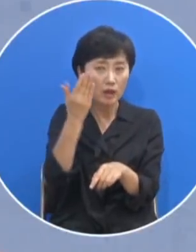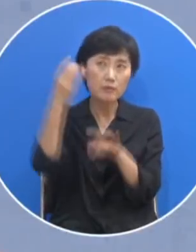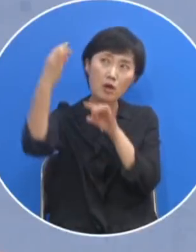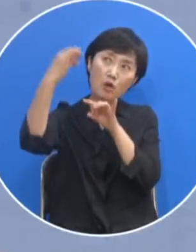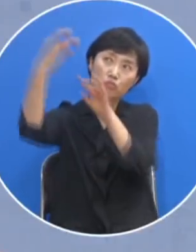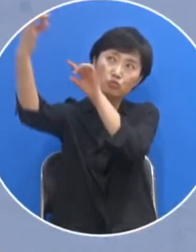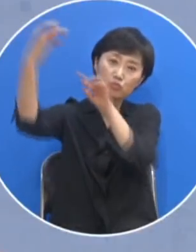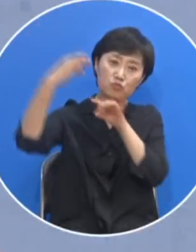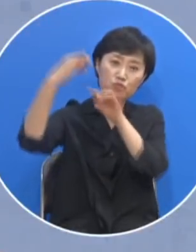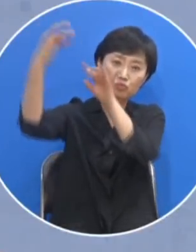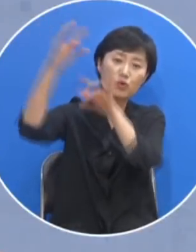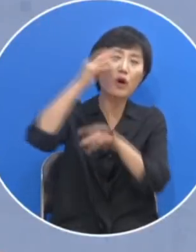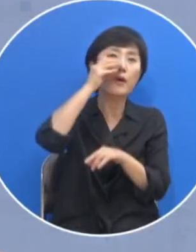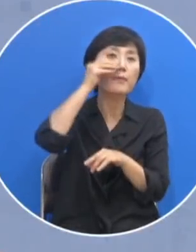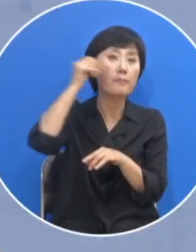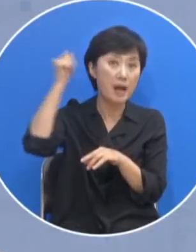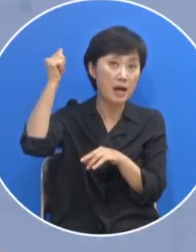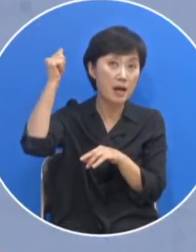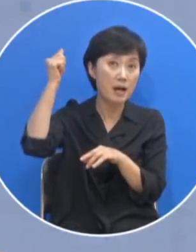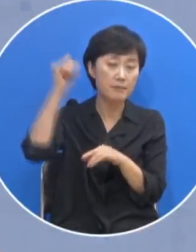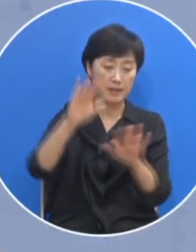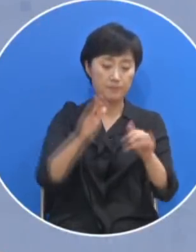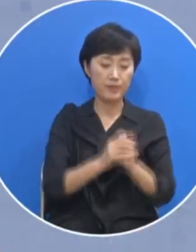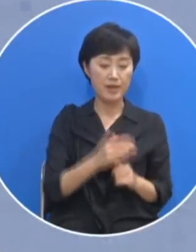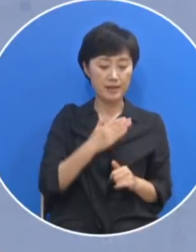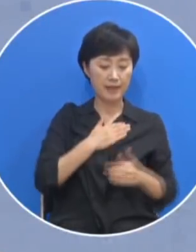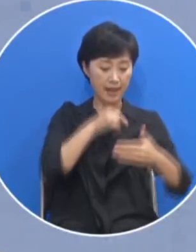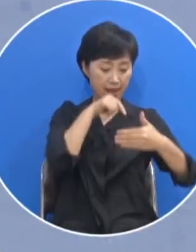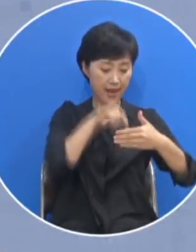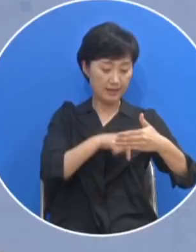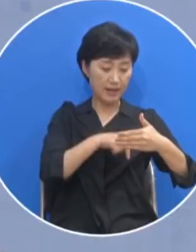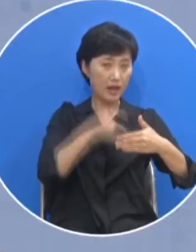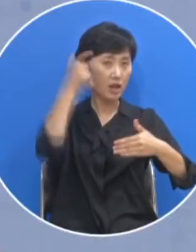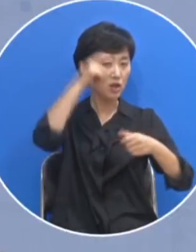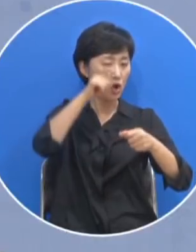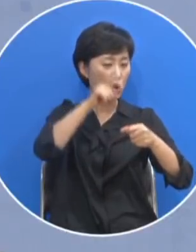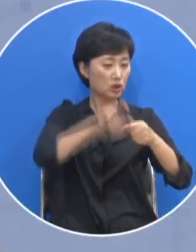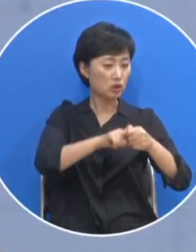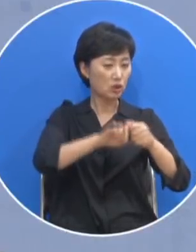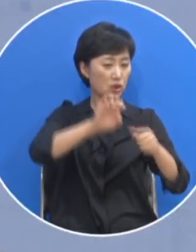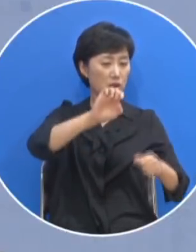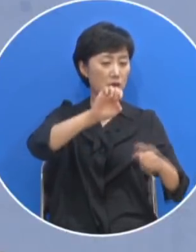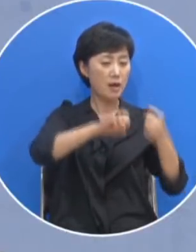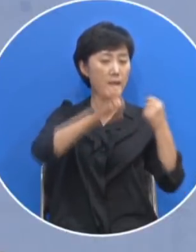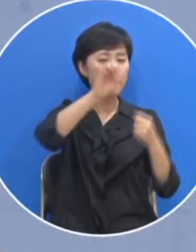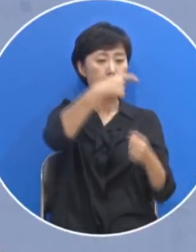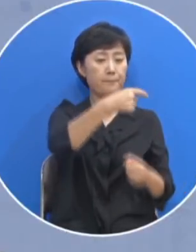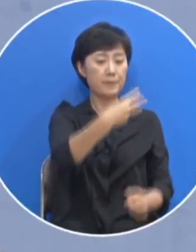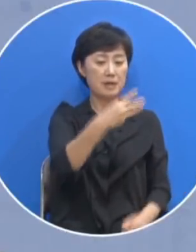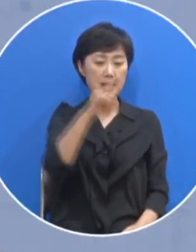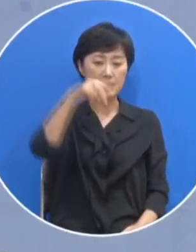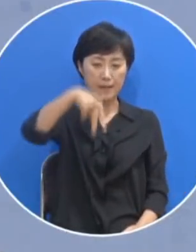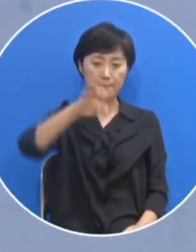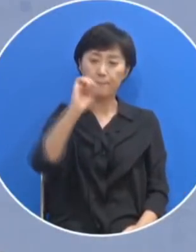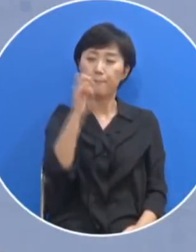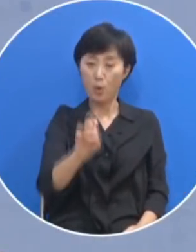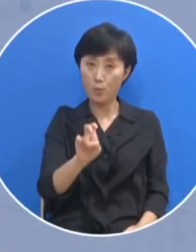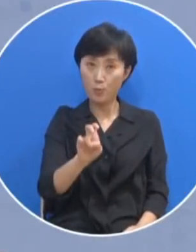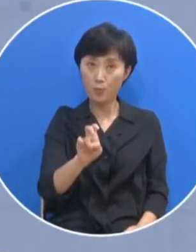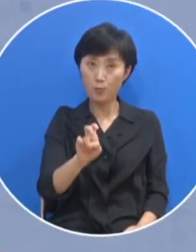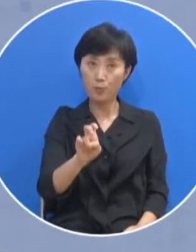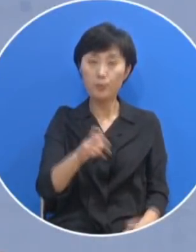one hour to poor 그렇죠 o 영적인 소통되는 타올